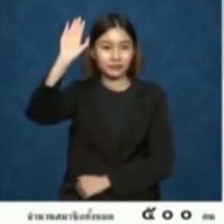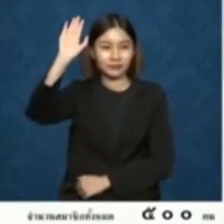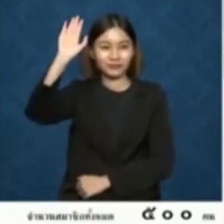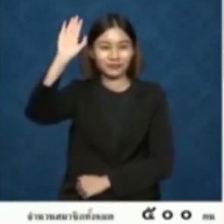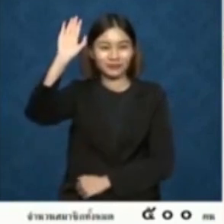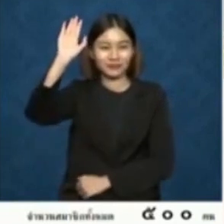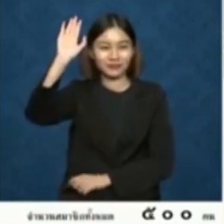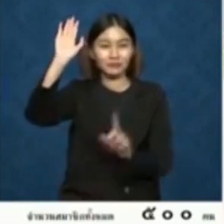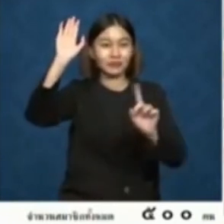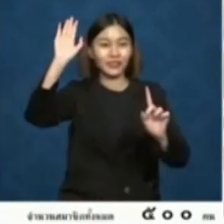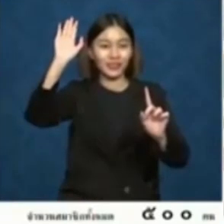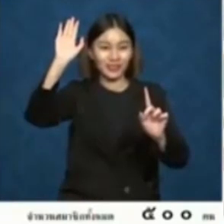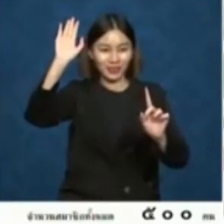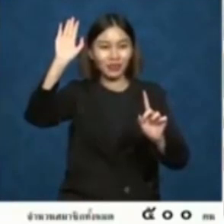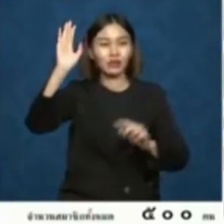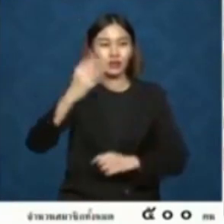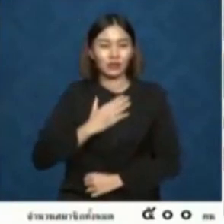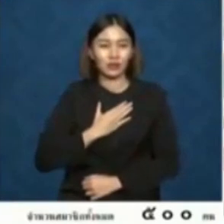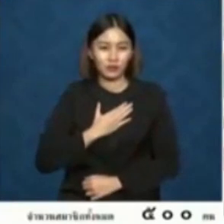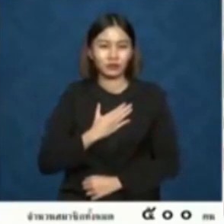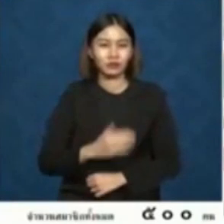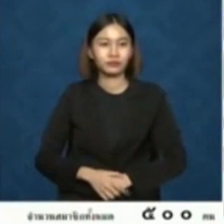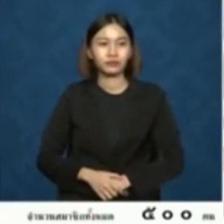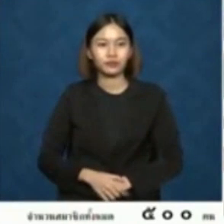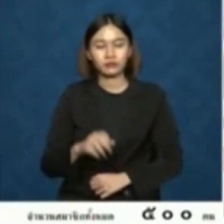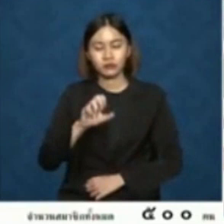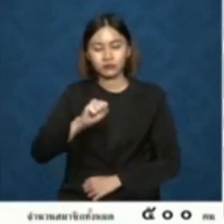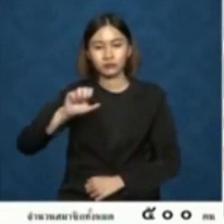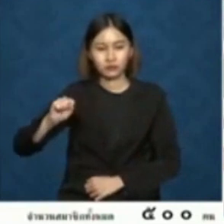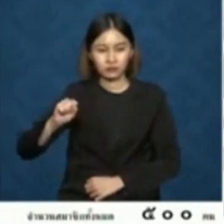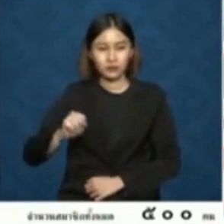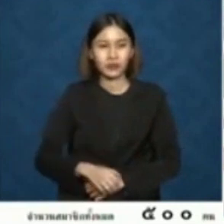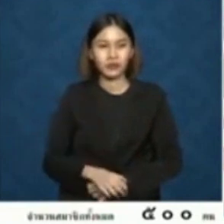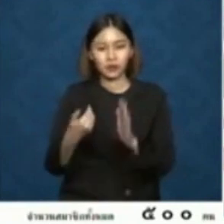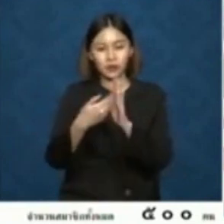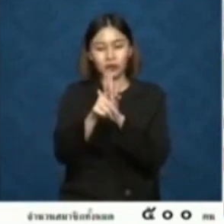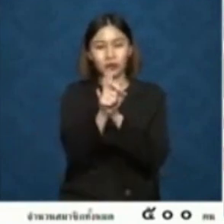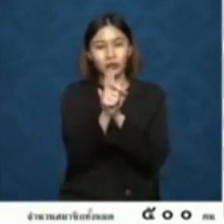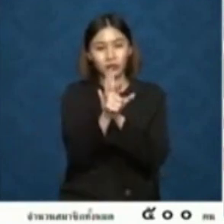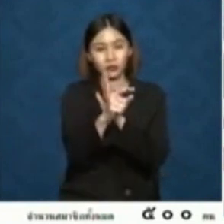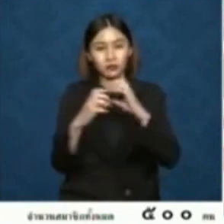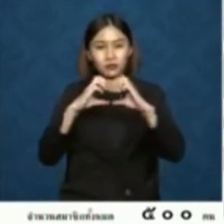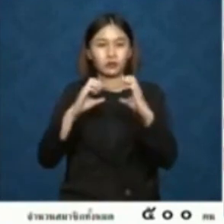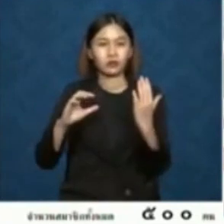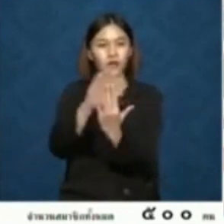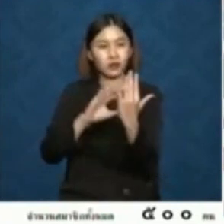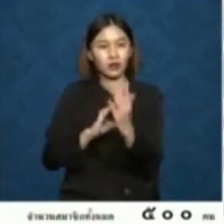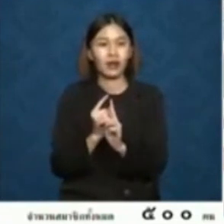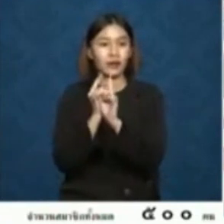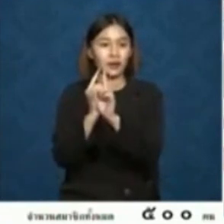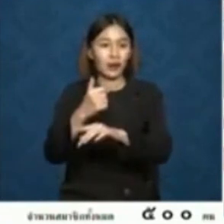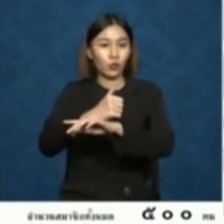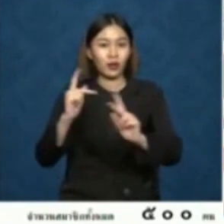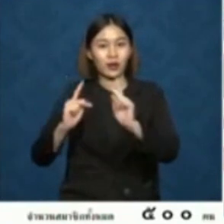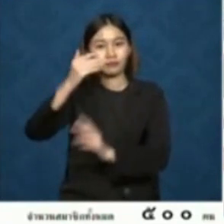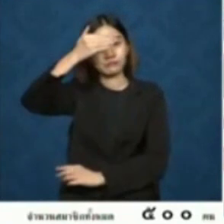ครับ ทางนี้ครับ เชิญครับเชิญครับ ผมอาจพลสันติภพสมาชิกสภาผู้แทนราษฎรศรีสะเกษพรรคภูมิใจไทยตาม